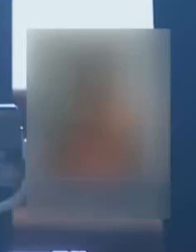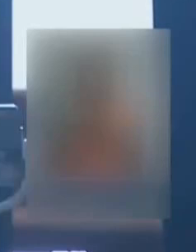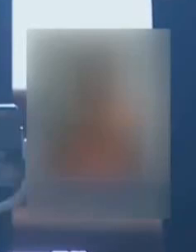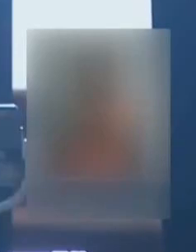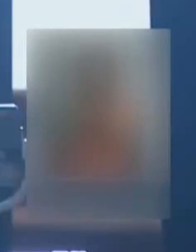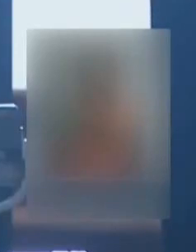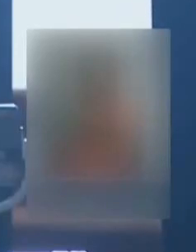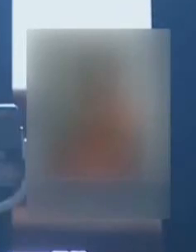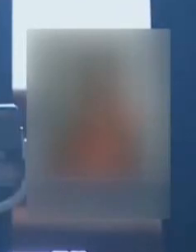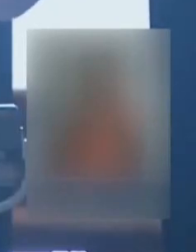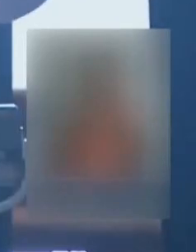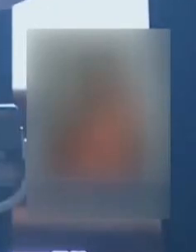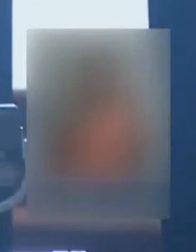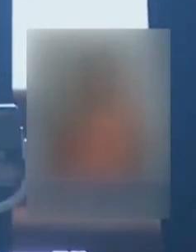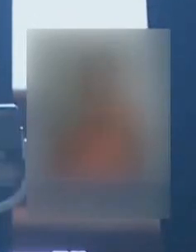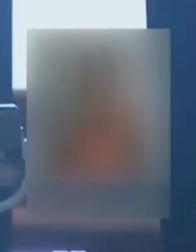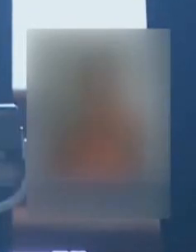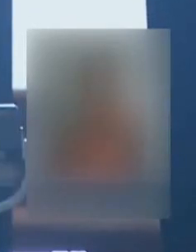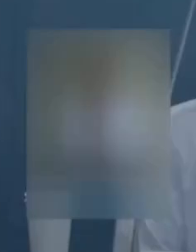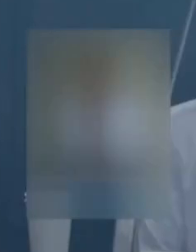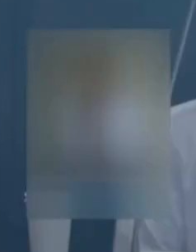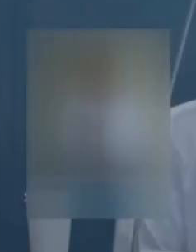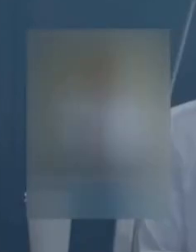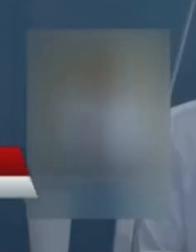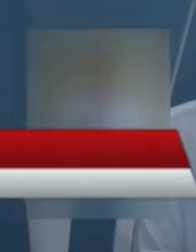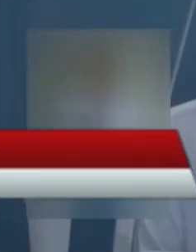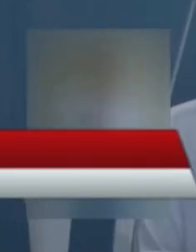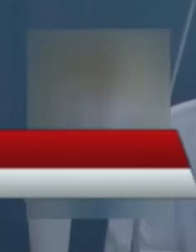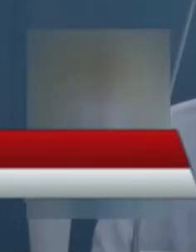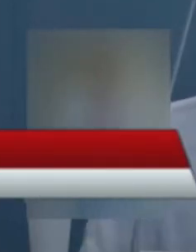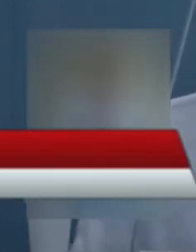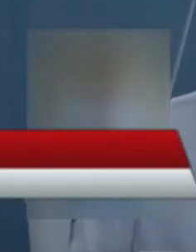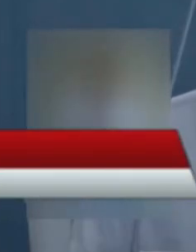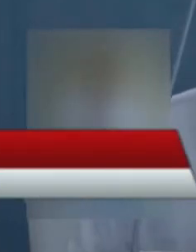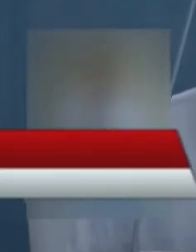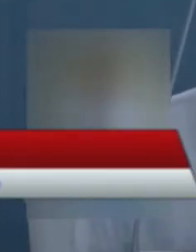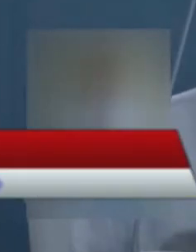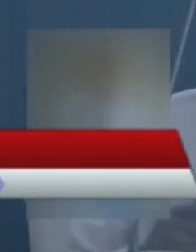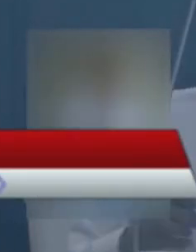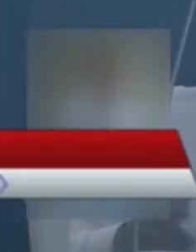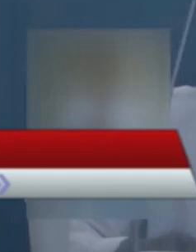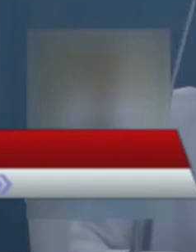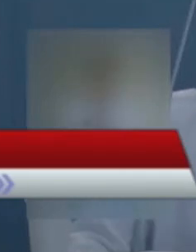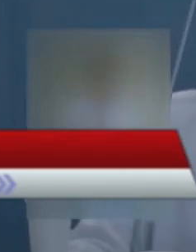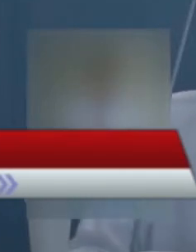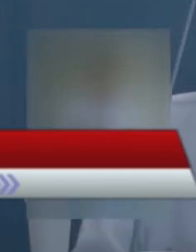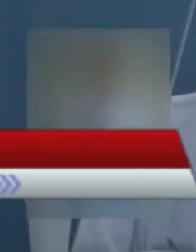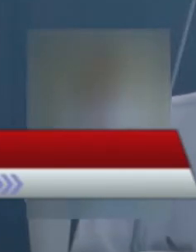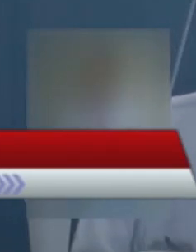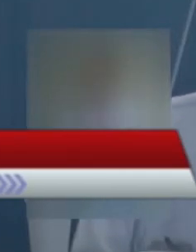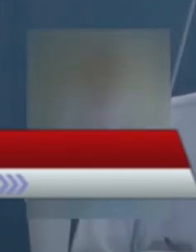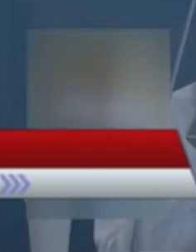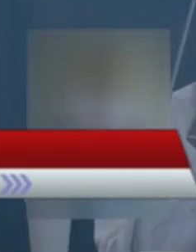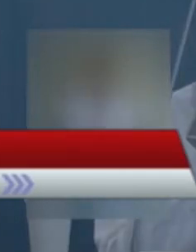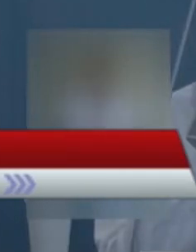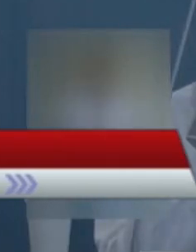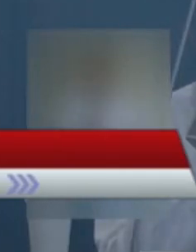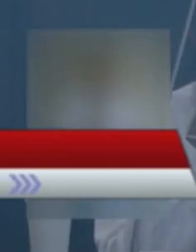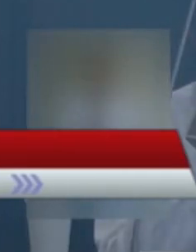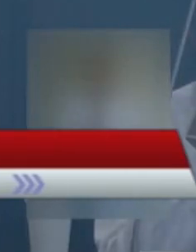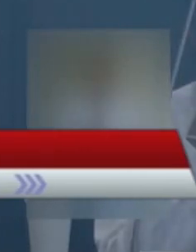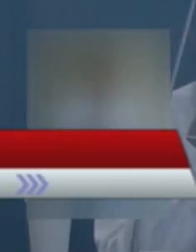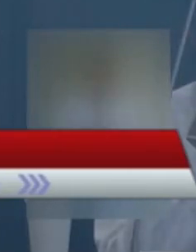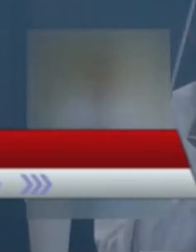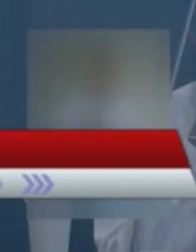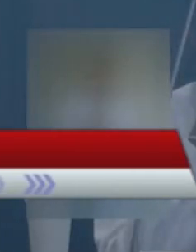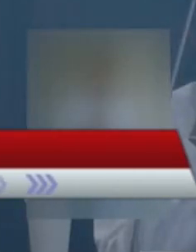ඉන්නේ කලබල නැතුව ඉන්න. කලබල වෙනස් කරේ නැහැ ඔයලා. බුදුමා බැසිල් රාජපක්ෂ ඇමතුමනේ ඔබතුමාත් ෆේල් කියලා ඔබතුමා අයියේ මාධ්‍ය තුල අනාවරණය කරා. ඒකව රාජ්‍ය